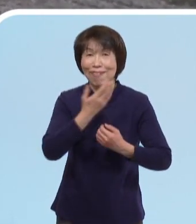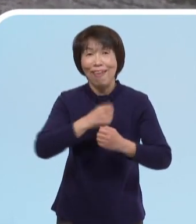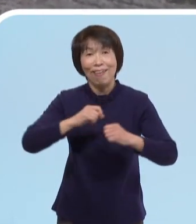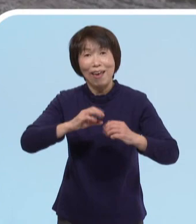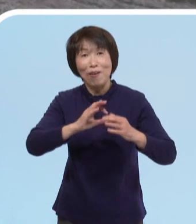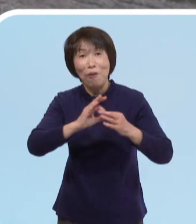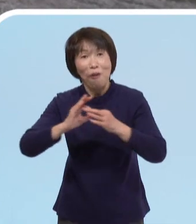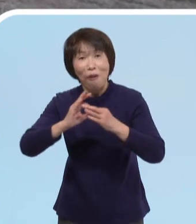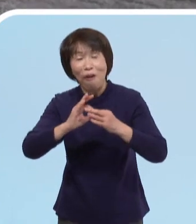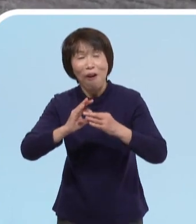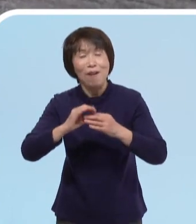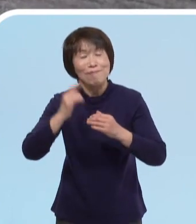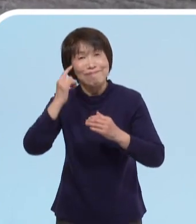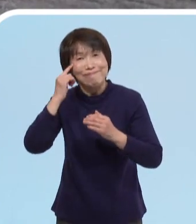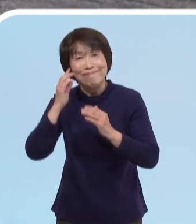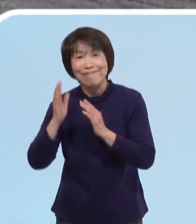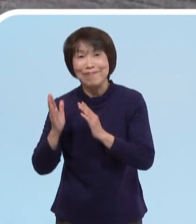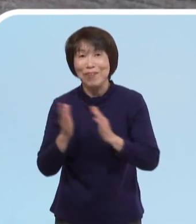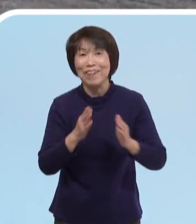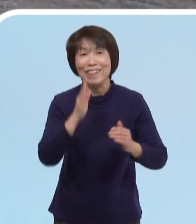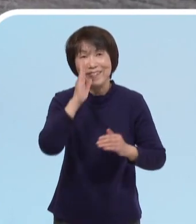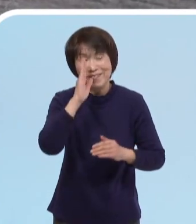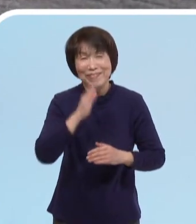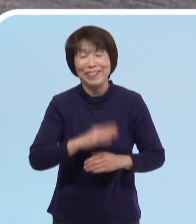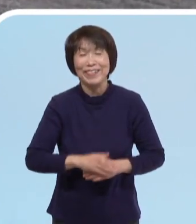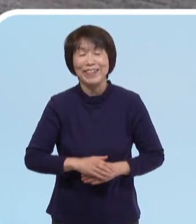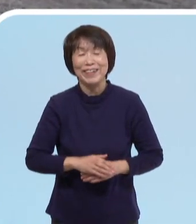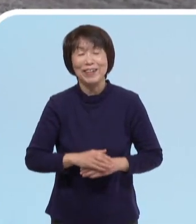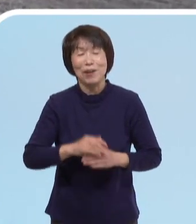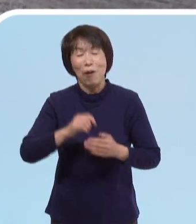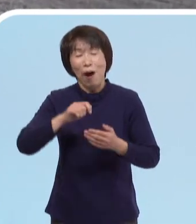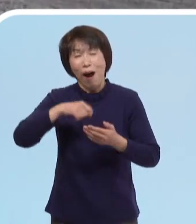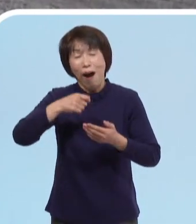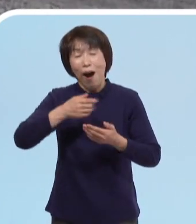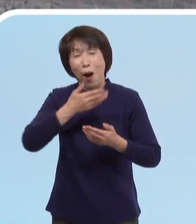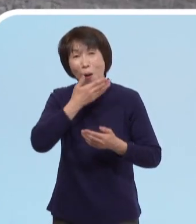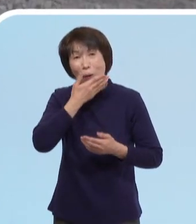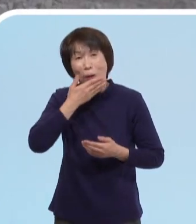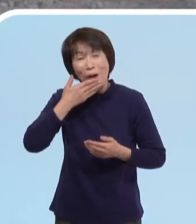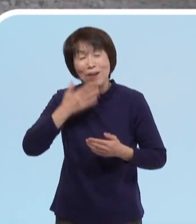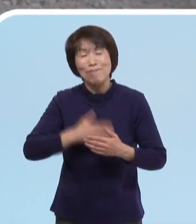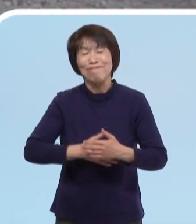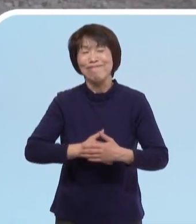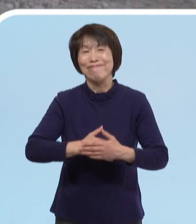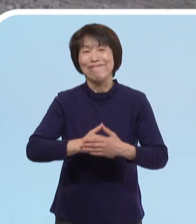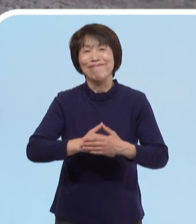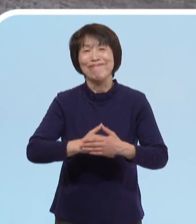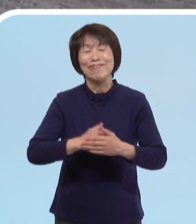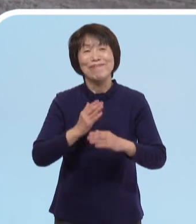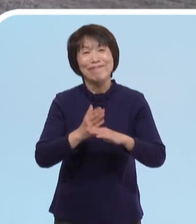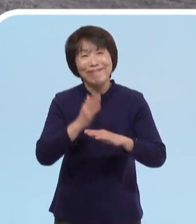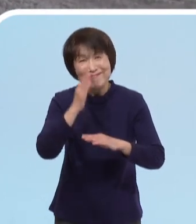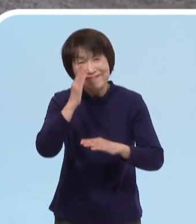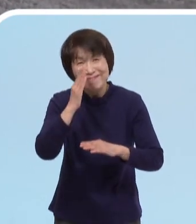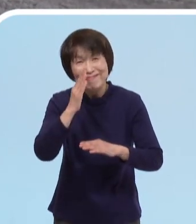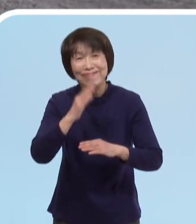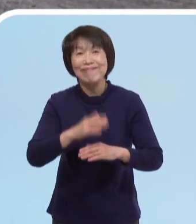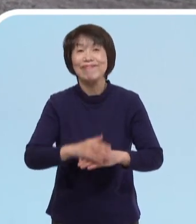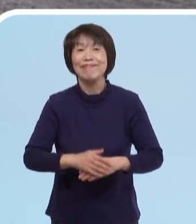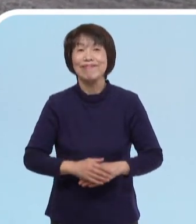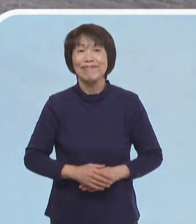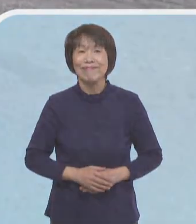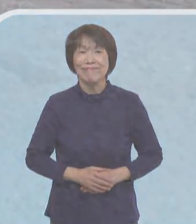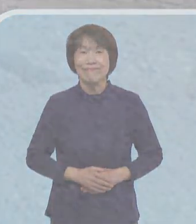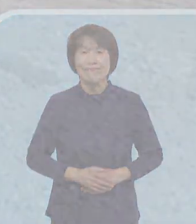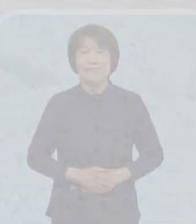頑張って心がけてみませんか。いや、もう今日本当に美味しいもいっぱいいただいてお腹いっぱいになりました。ありがとうございました。